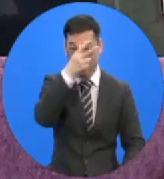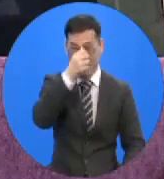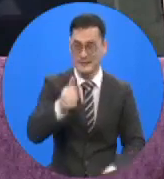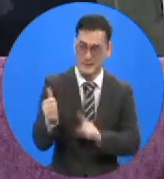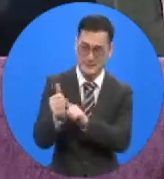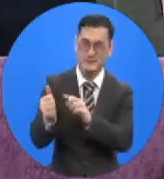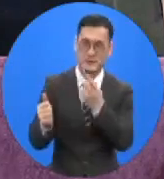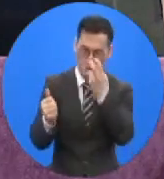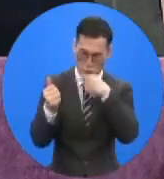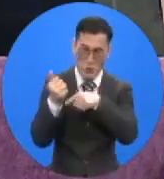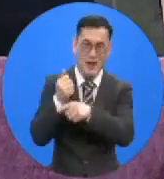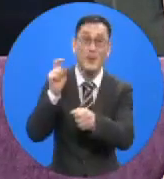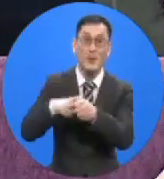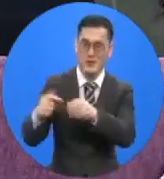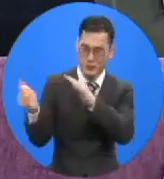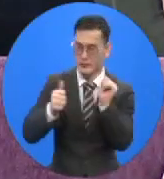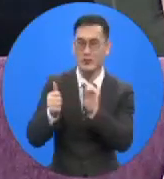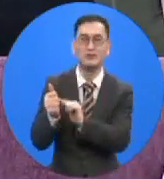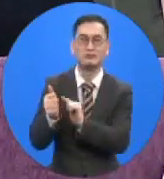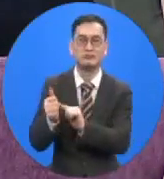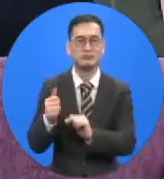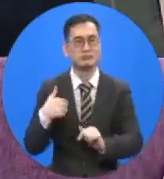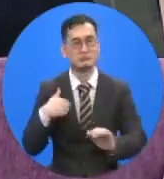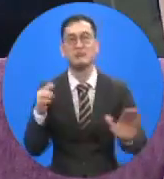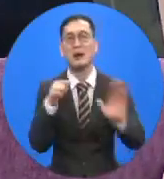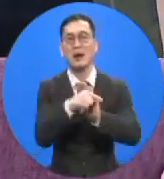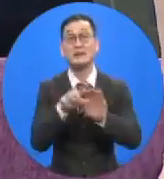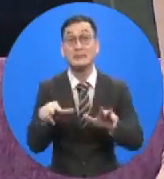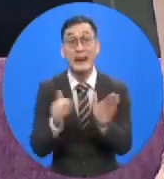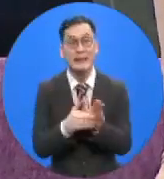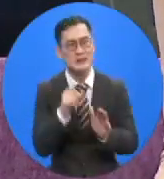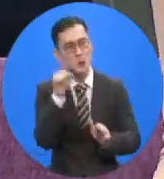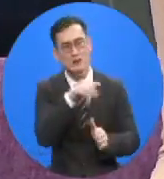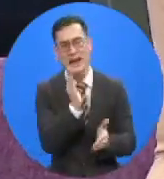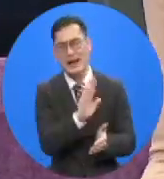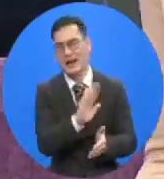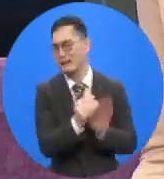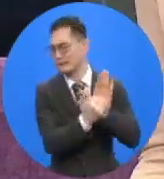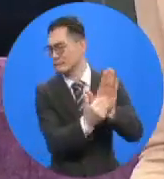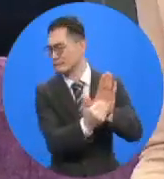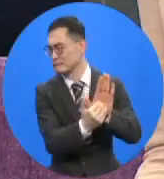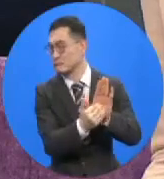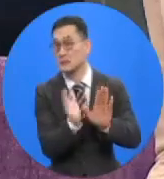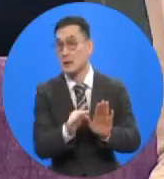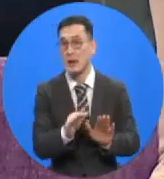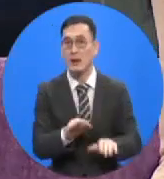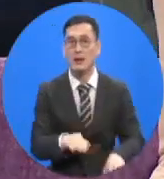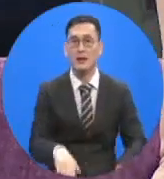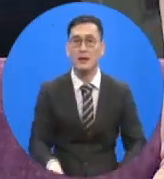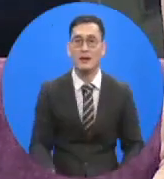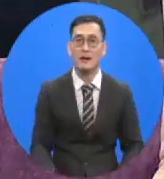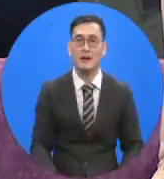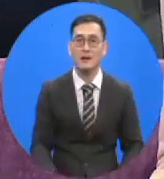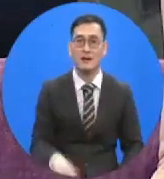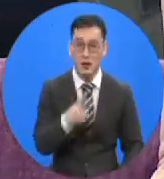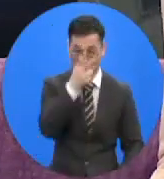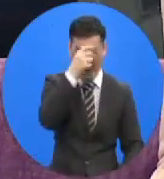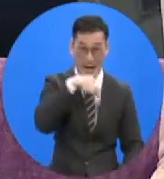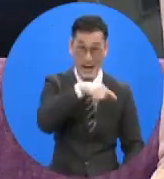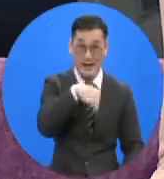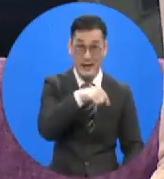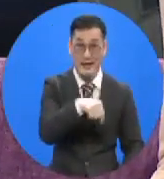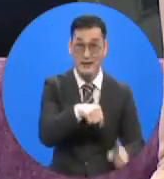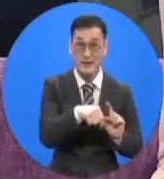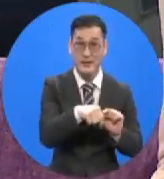대통령 실장이 검찰에 출석합니다. 지금까지 출석에 응하지 않아 왔는데 이성윤 중앙지검장 등 검찰 내부의